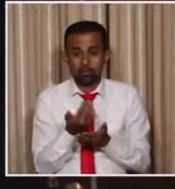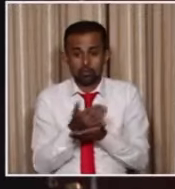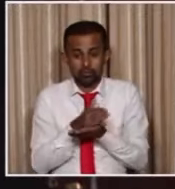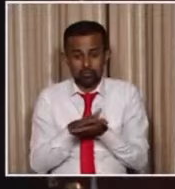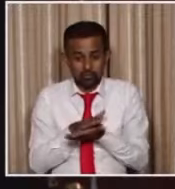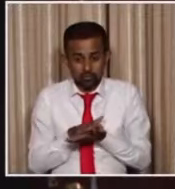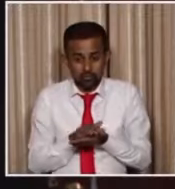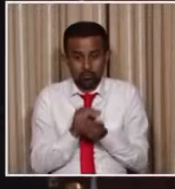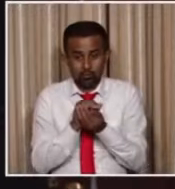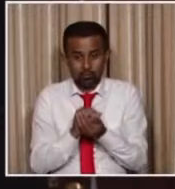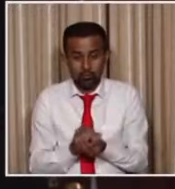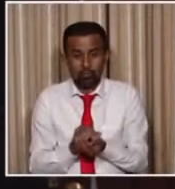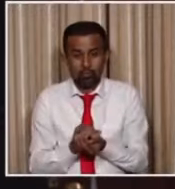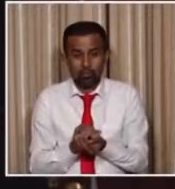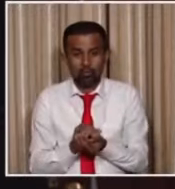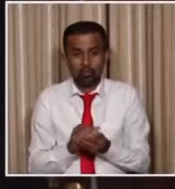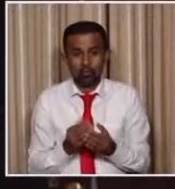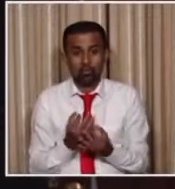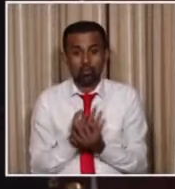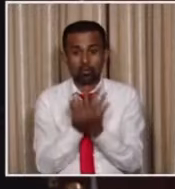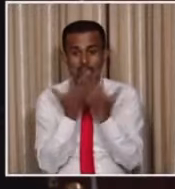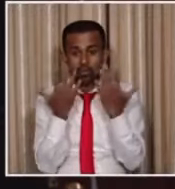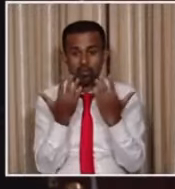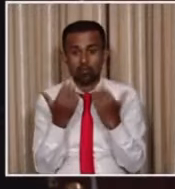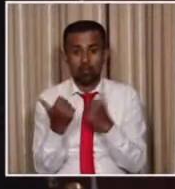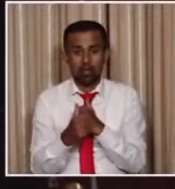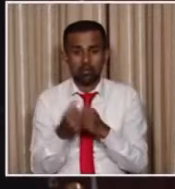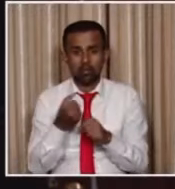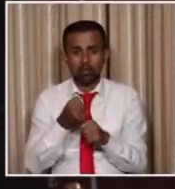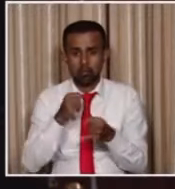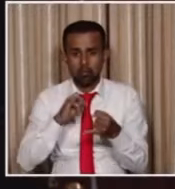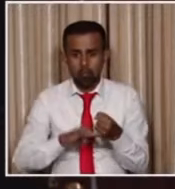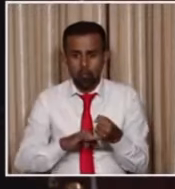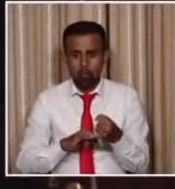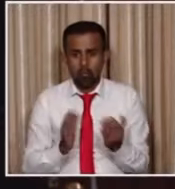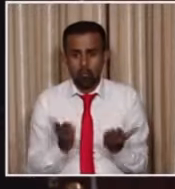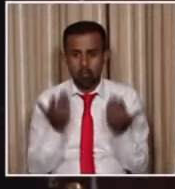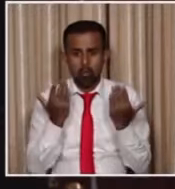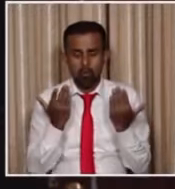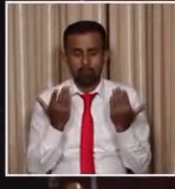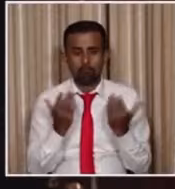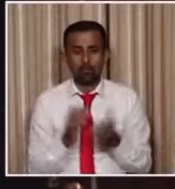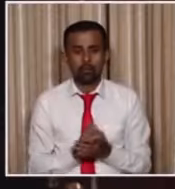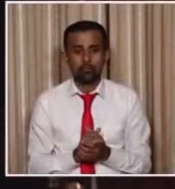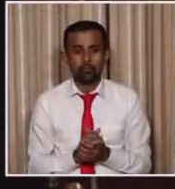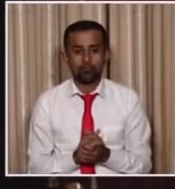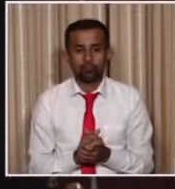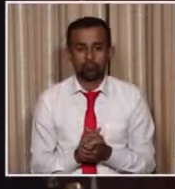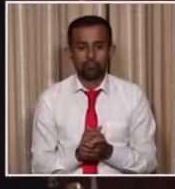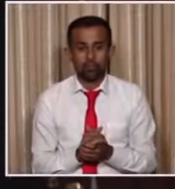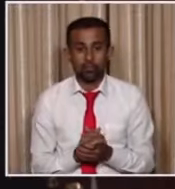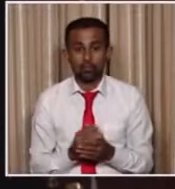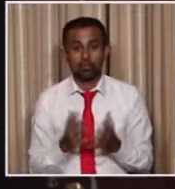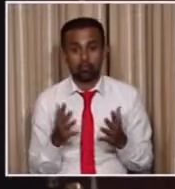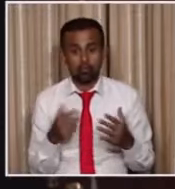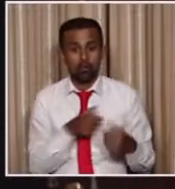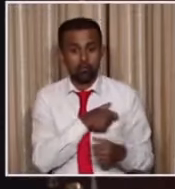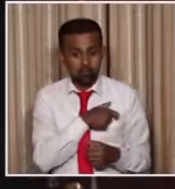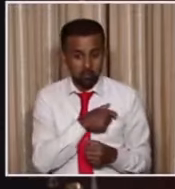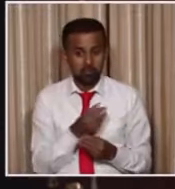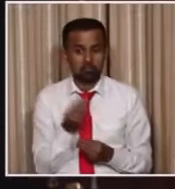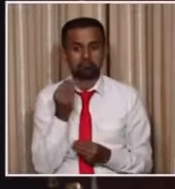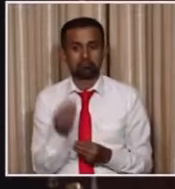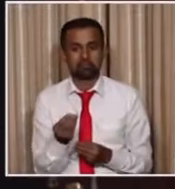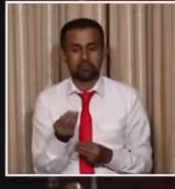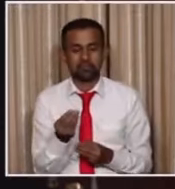විදිහට යොදවලා අර සෞභාග්‍ය නිෂ්පාදන ගම්මාන කියලා වැඩසටහනක් ඔහු ආරම්භ කරලා තිබුණා. අතරම ඔහු එකට ලොකු නායකත්වයක් දුන්නා මම